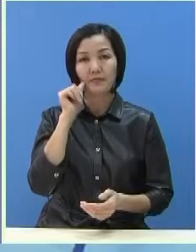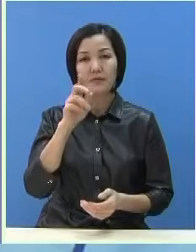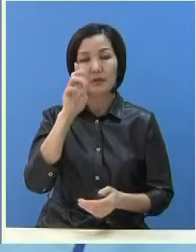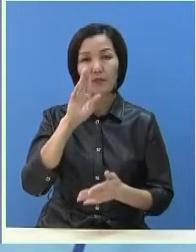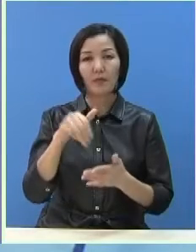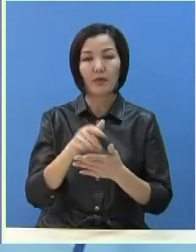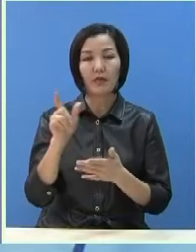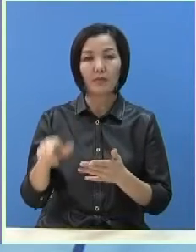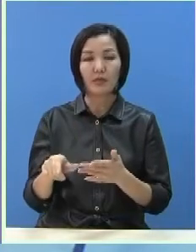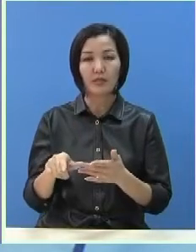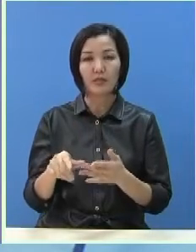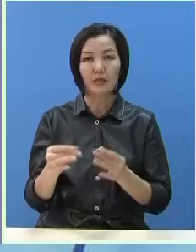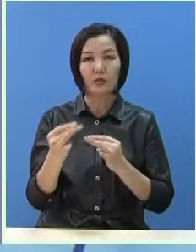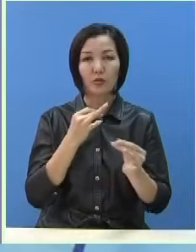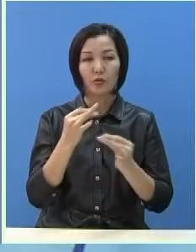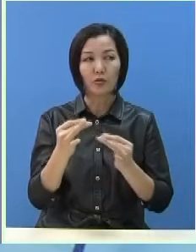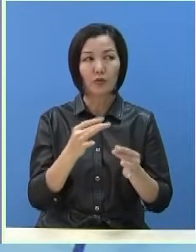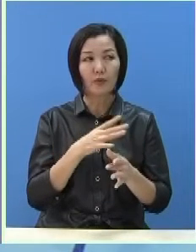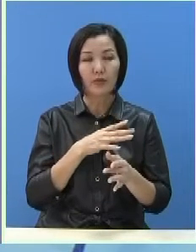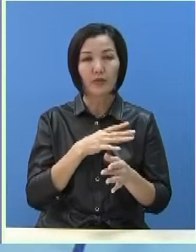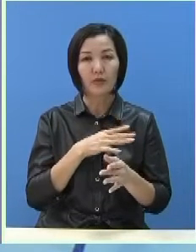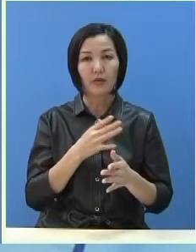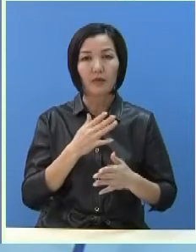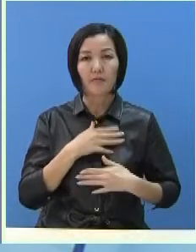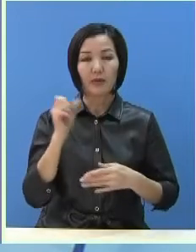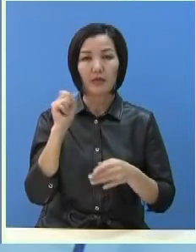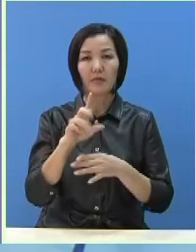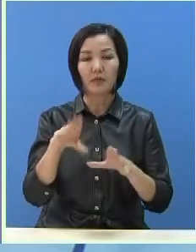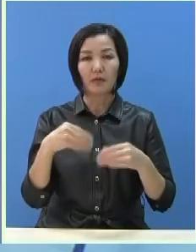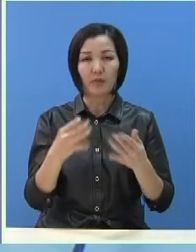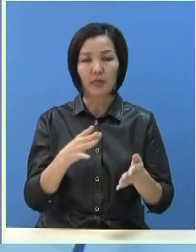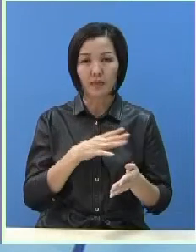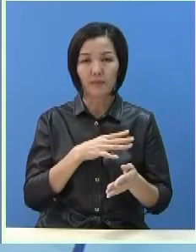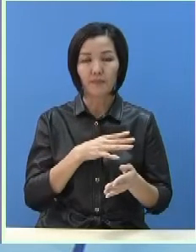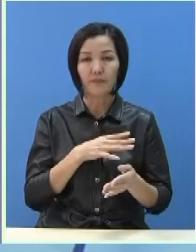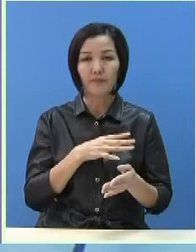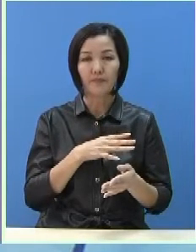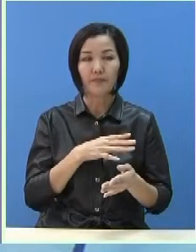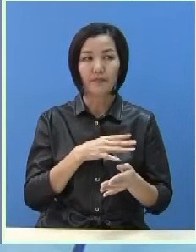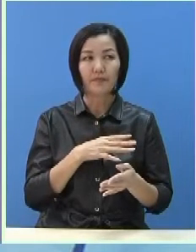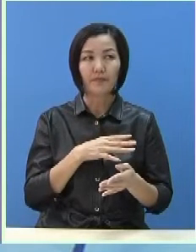мемлекет басшысының сұхбатында жаңағы айтып отыр, мен тапсырма бердім жаңағы